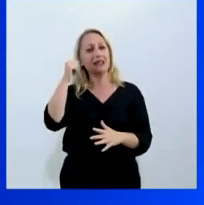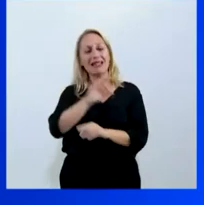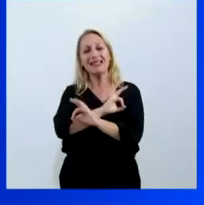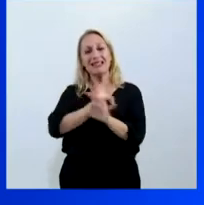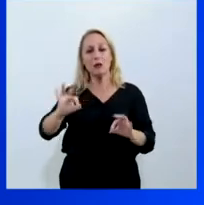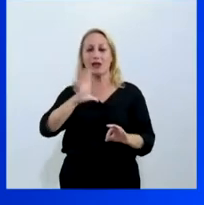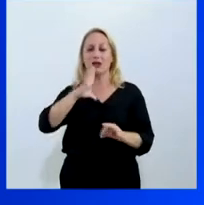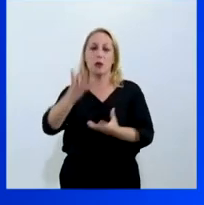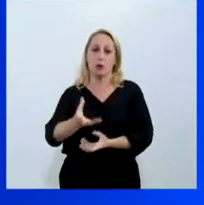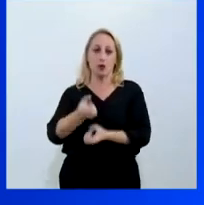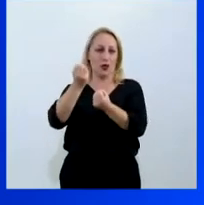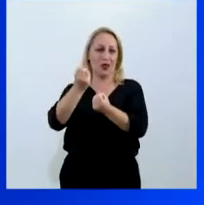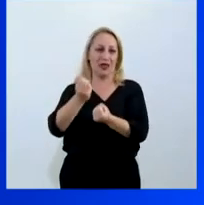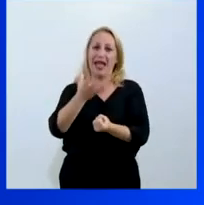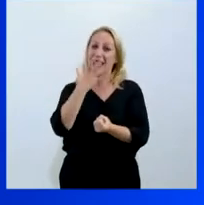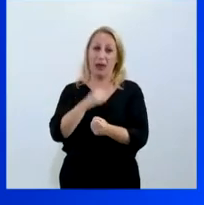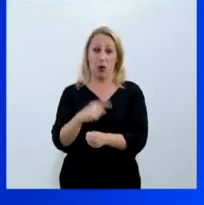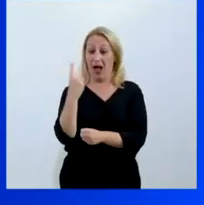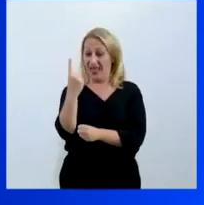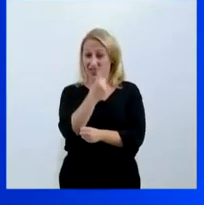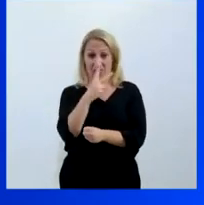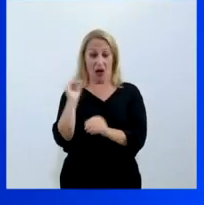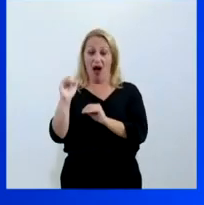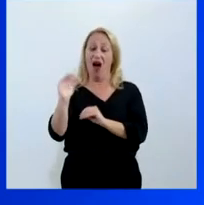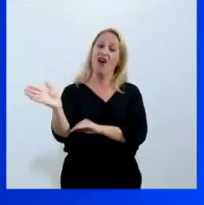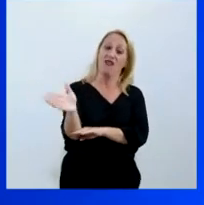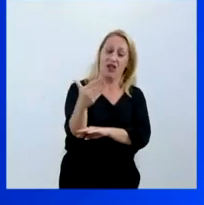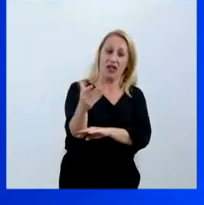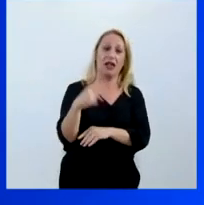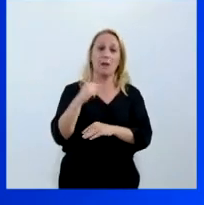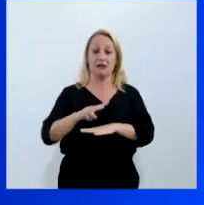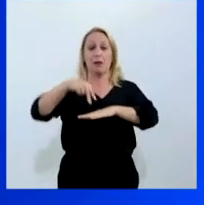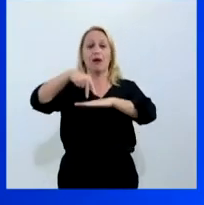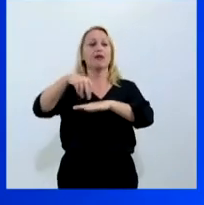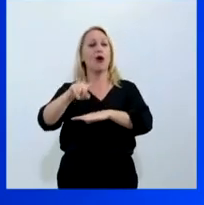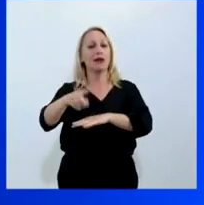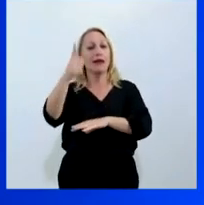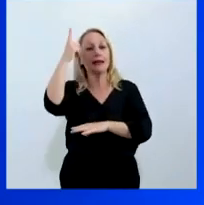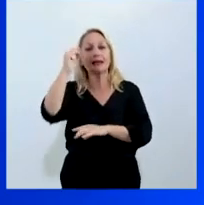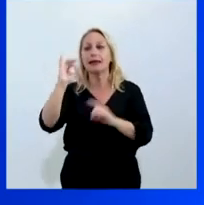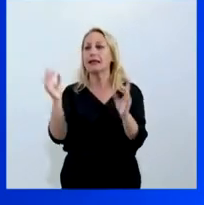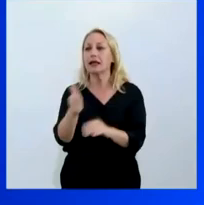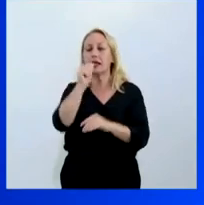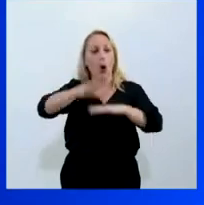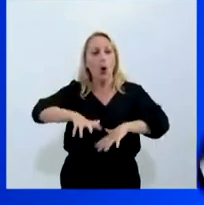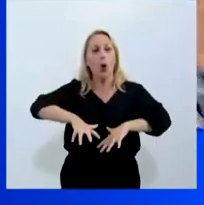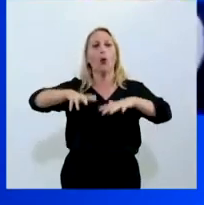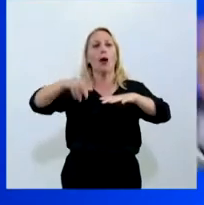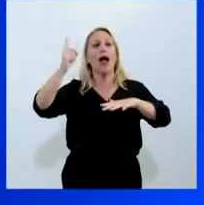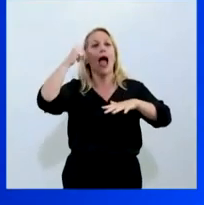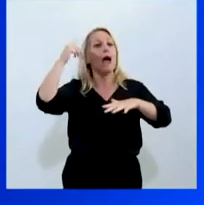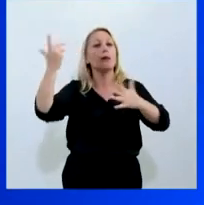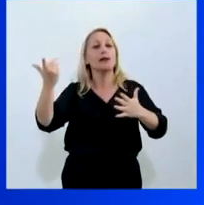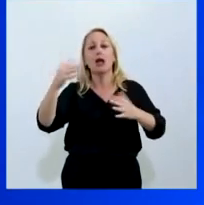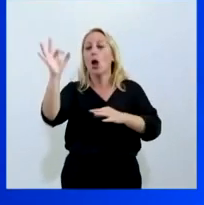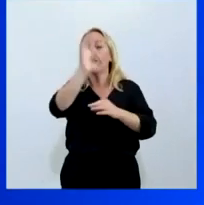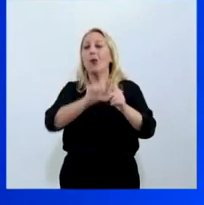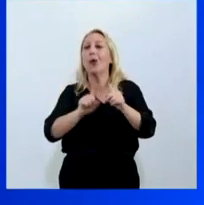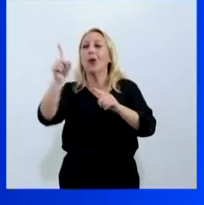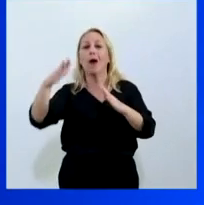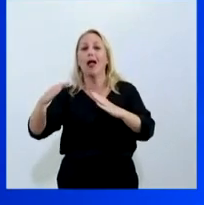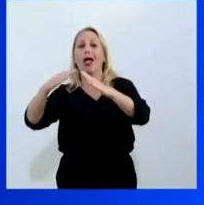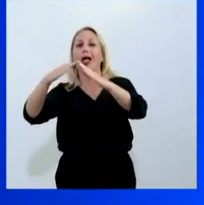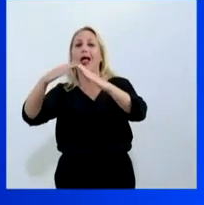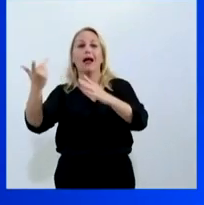σώθηκαν, δεν σώθηκαν μόνο λόγω του 112. Σώθηκαν γιατί ήξεραν πολύ καλά ότι σε μια πλημμύρα έπρεπε να πάνε σε ένα ψηλό